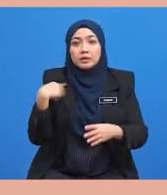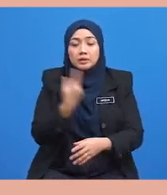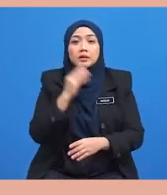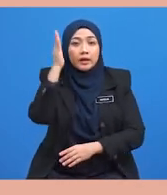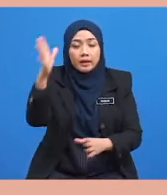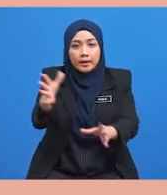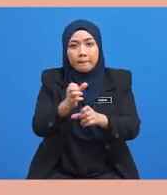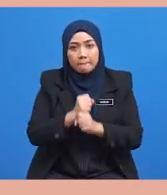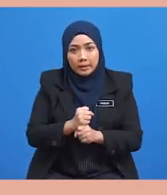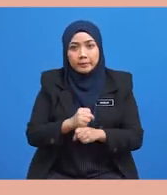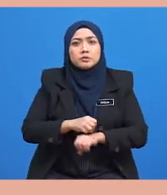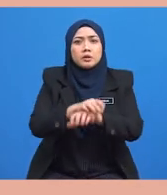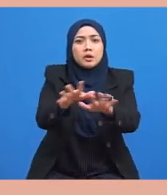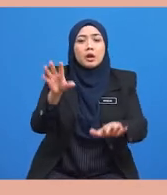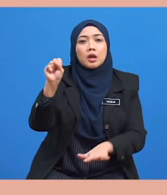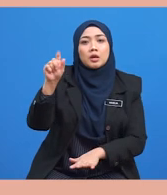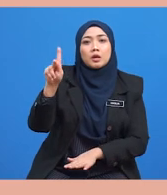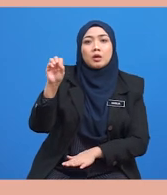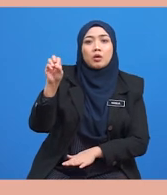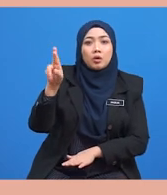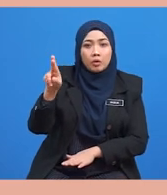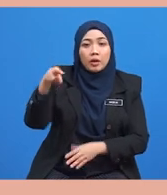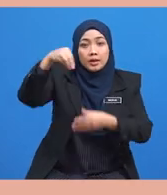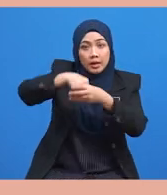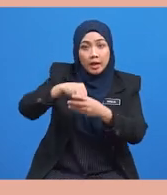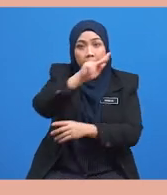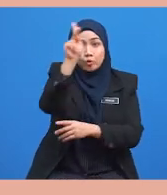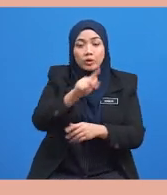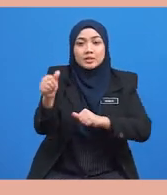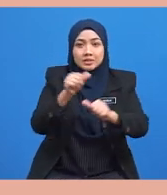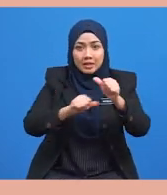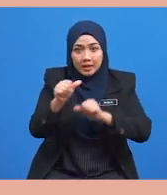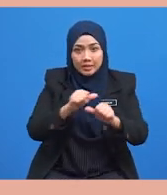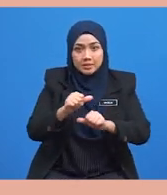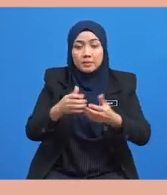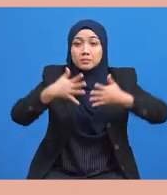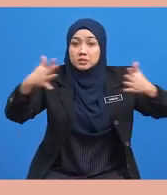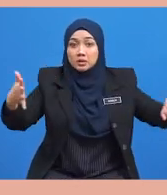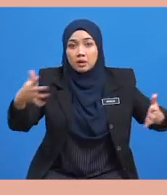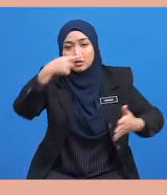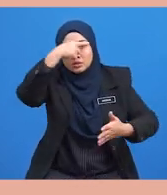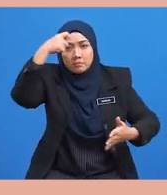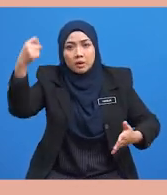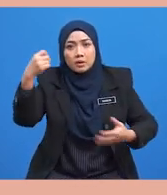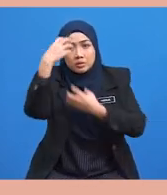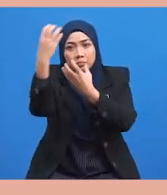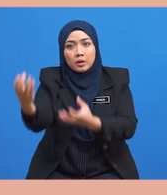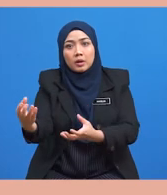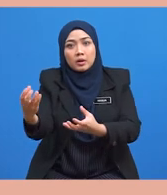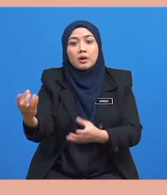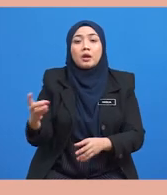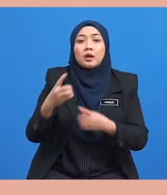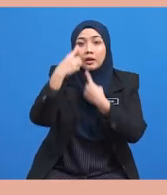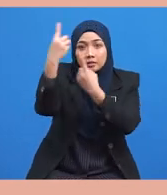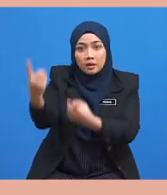yang pertama, serakan skor dalam kuis sains adalah lebih besar kerana beza cerapan data adalah lebih